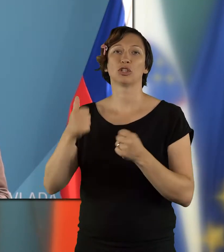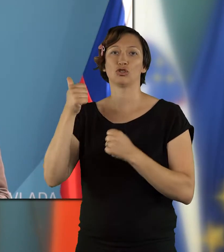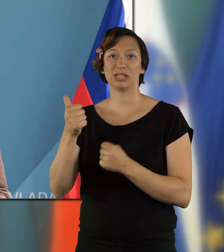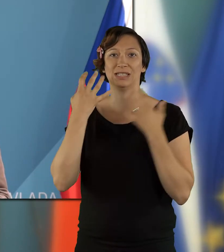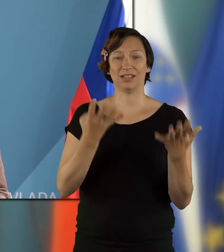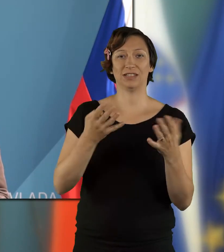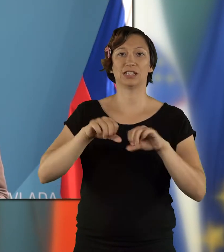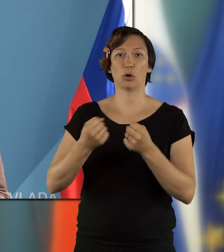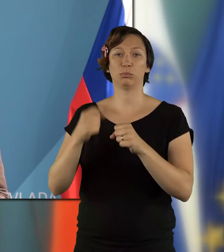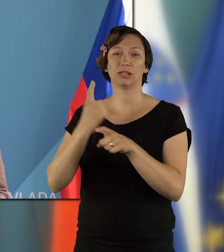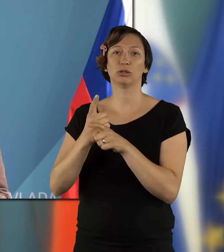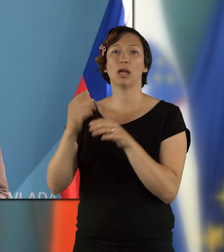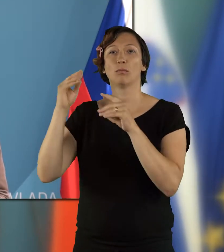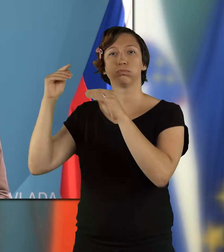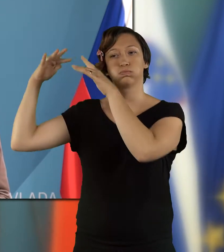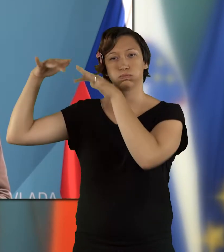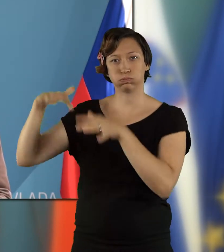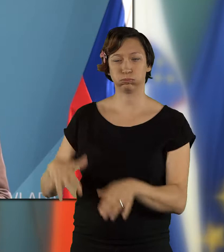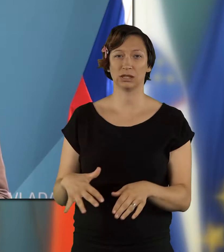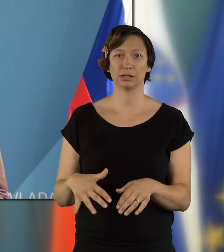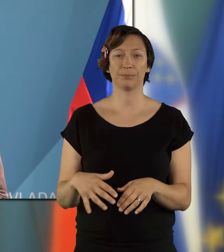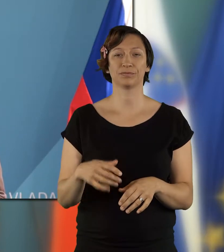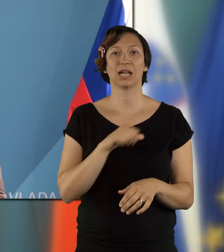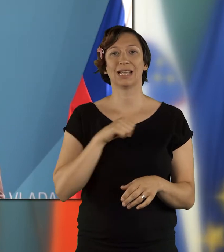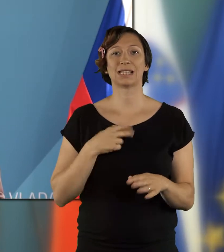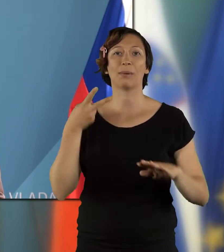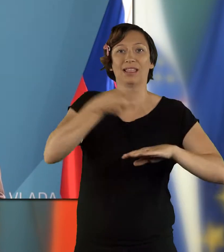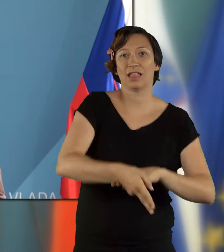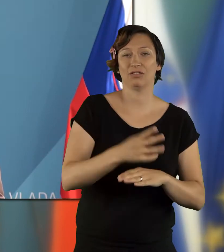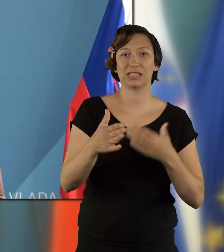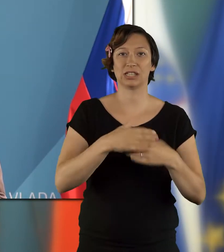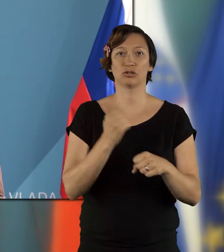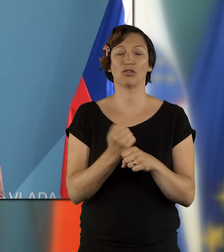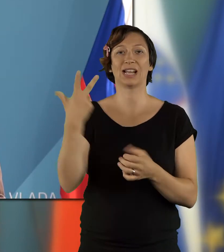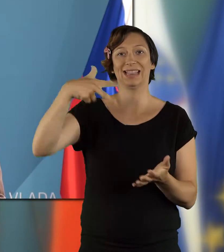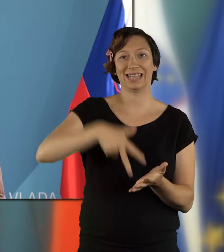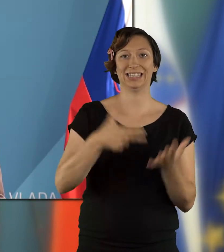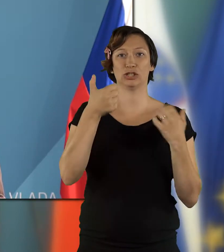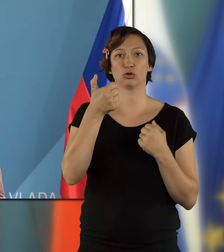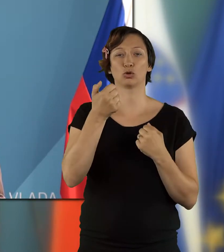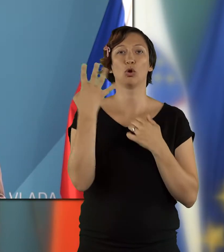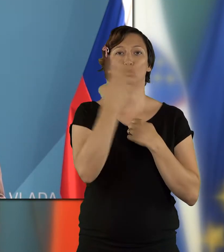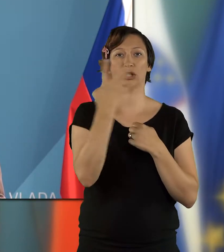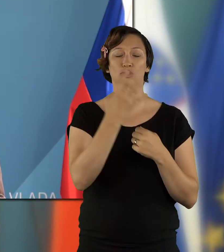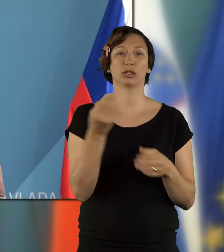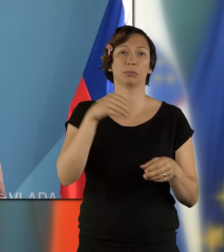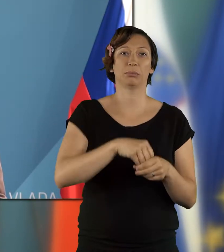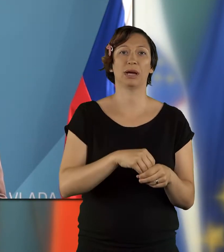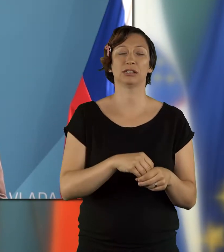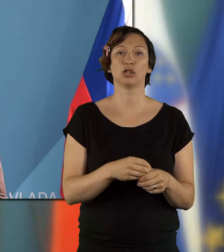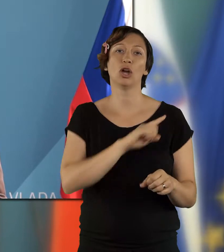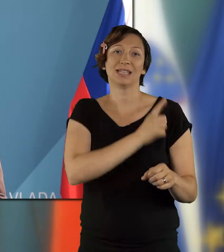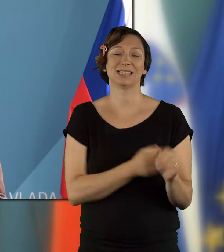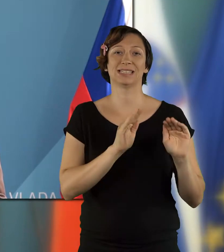objektov, sprožil se je tudi manjši zemeljski plac. V sami intervenciji je sodelovalo 3144 pripadnikov sil